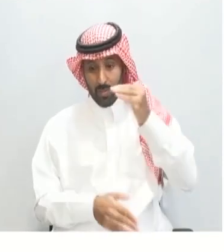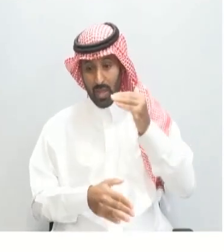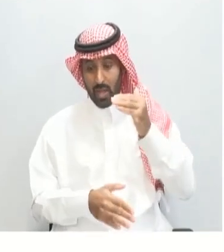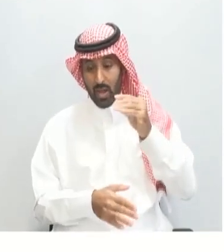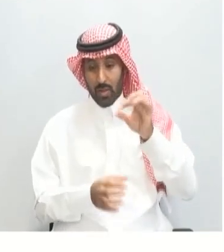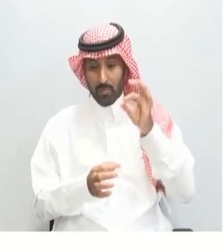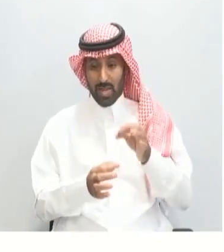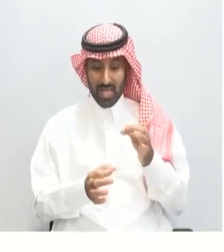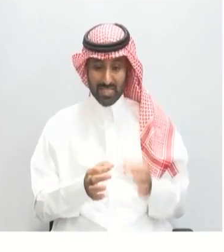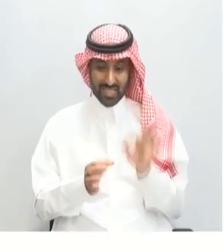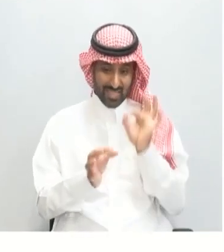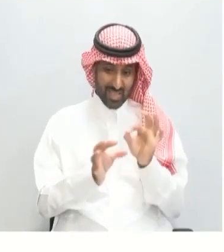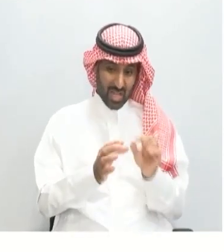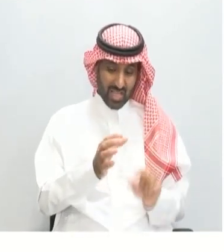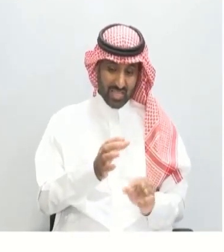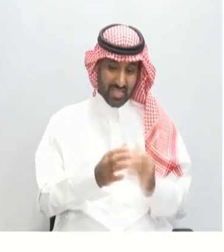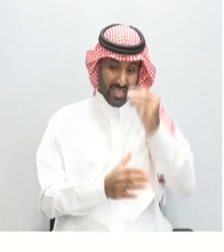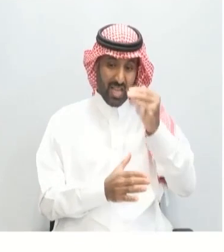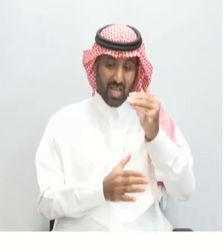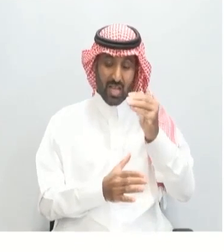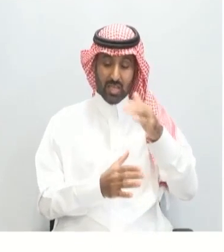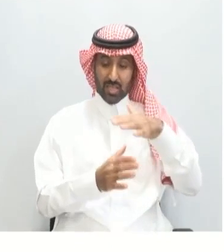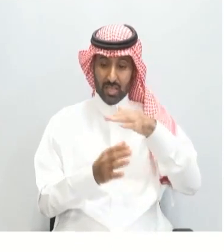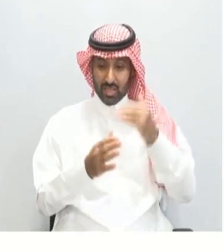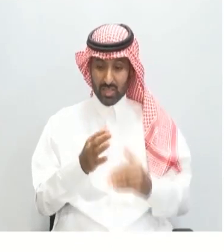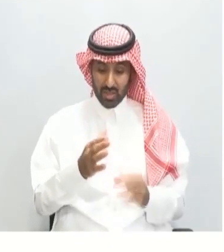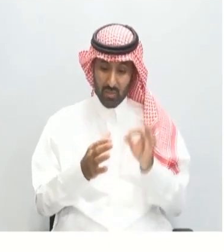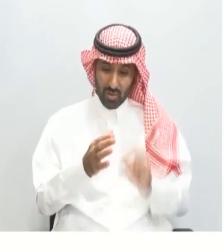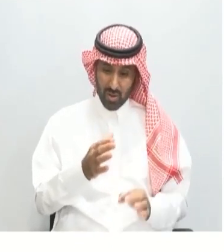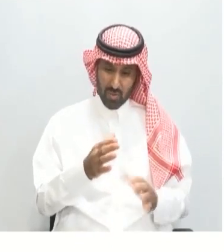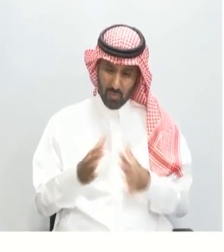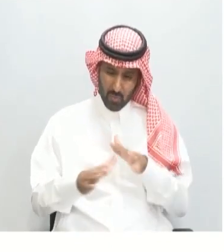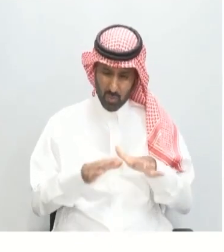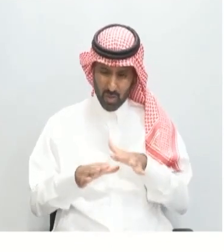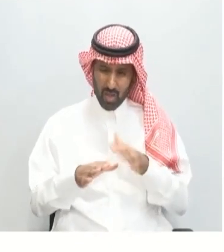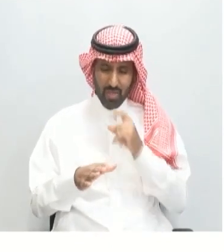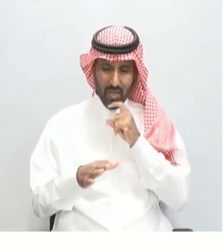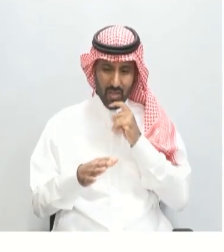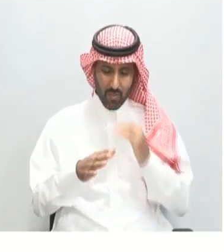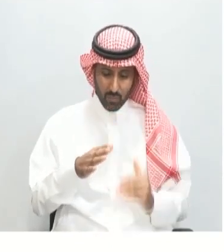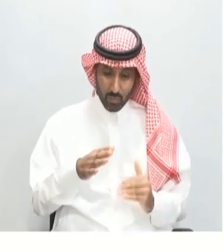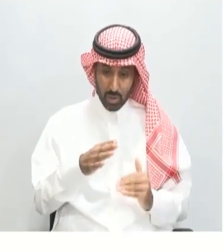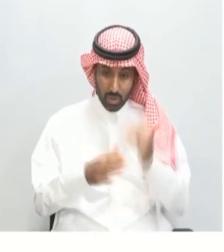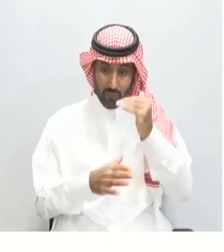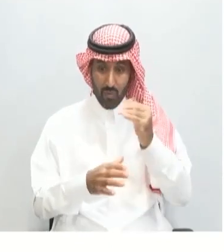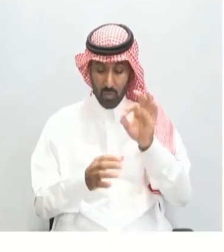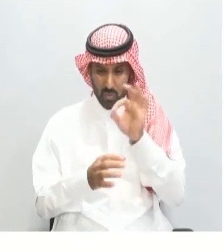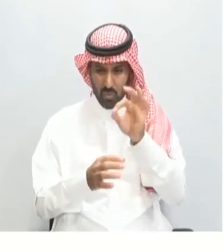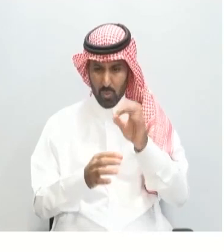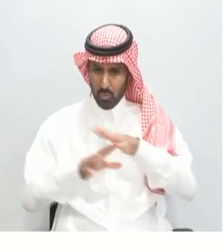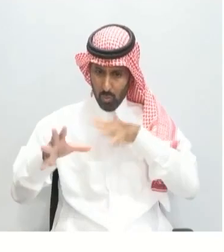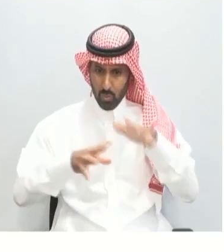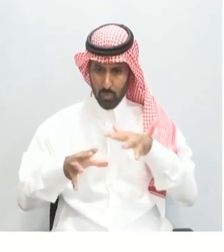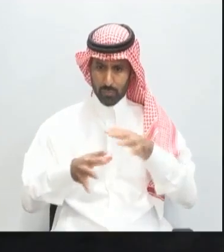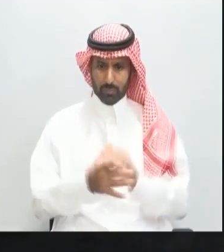البؤره الزلزاليه عن سطح الارض وعن القشره الارضيه كانت تاثير الزلزال ابناء وبناء الطلاب قليلا